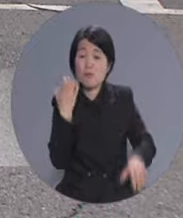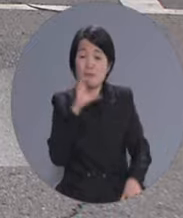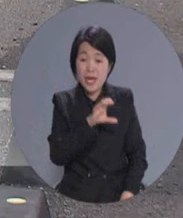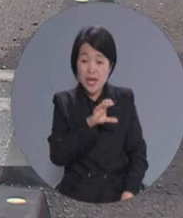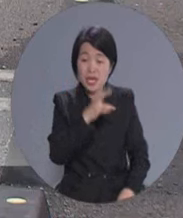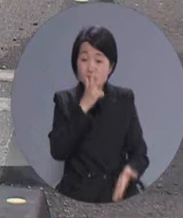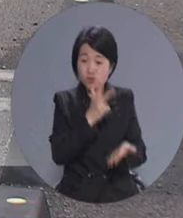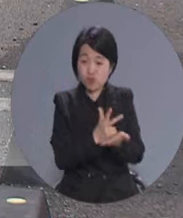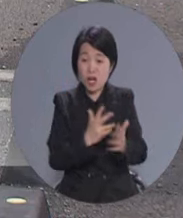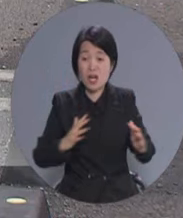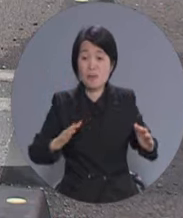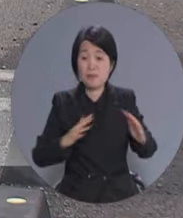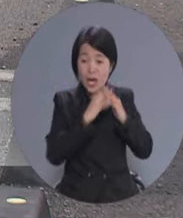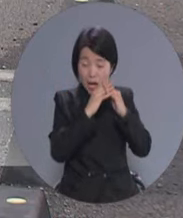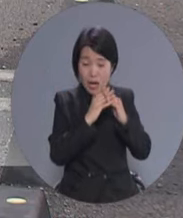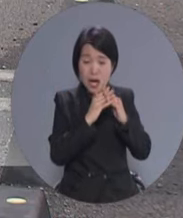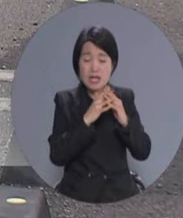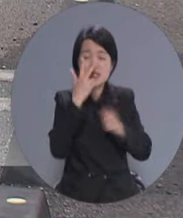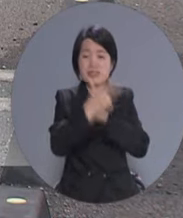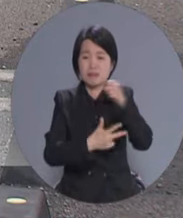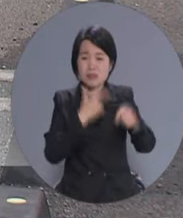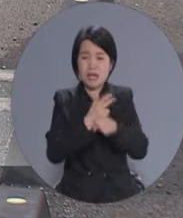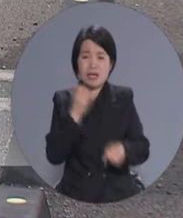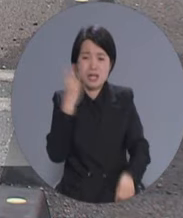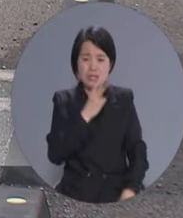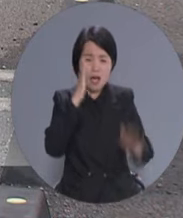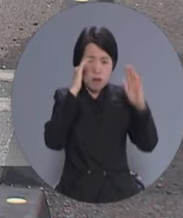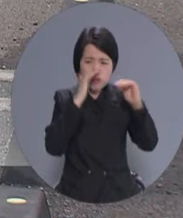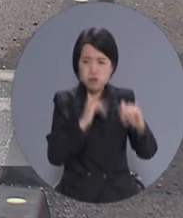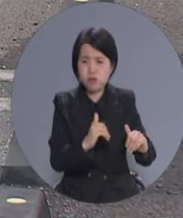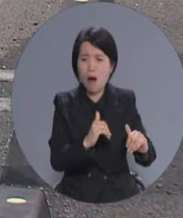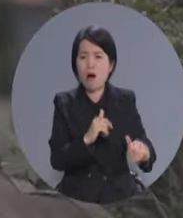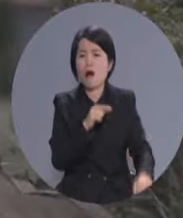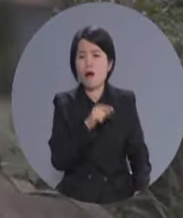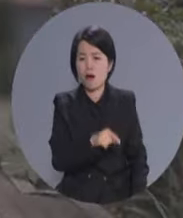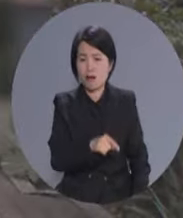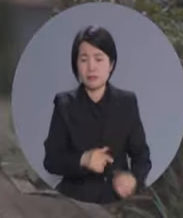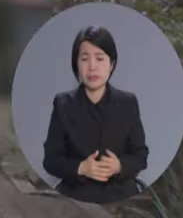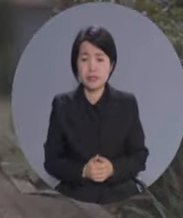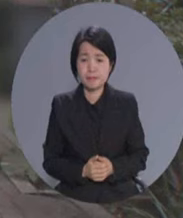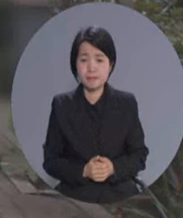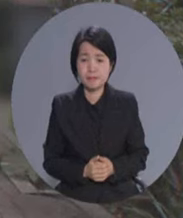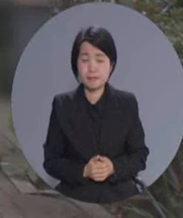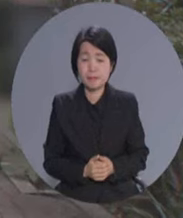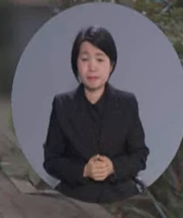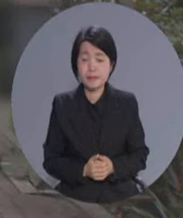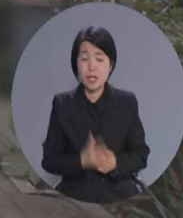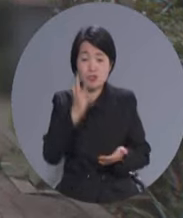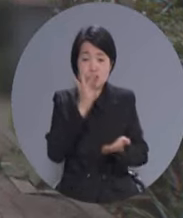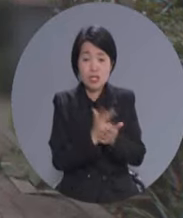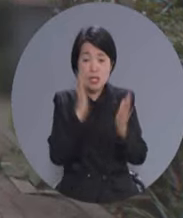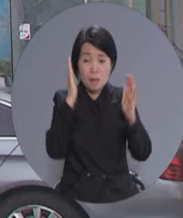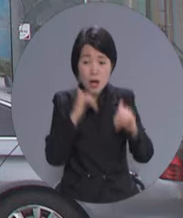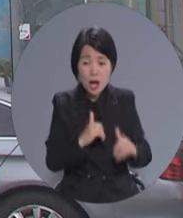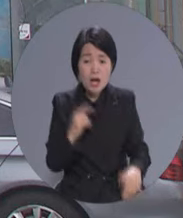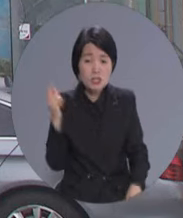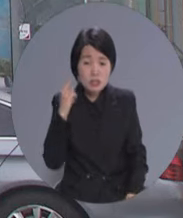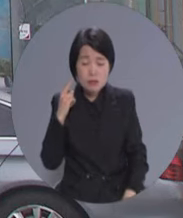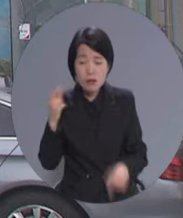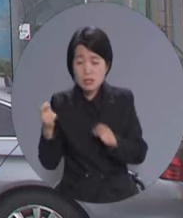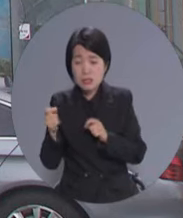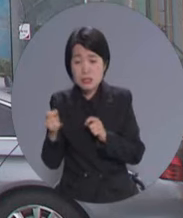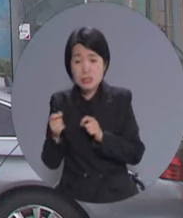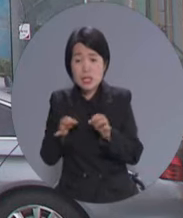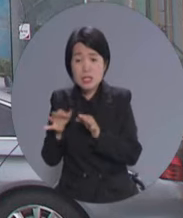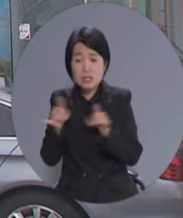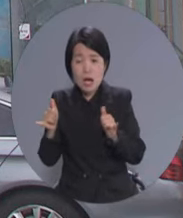준공된 공영 주차장이 7년 만에 다시 사라지는 겁니다 마을 주차장이 사라진다는 소식에 인근